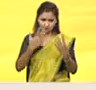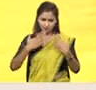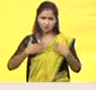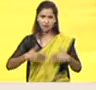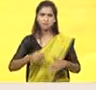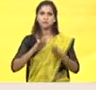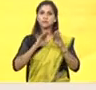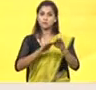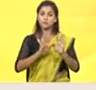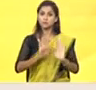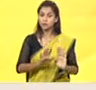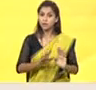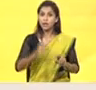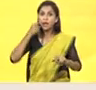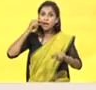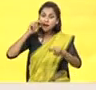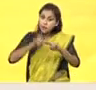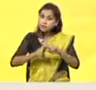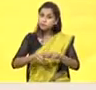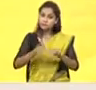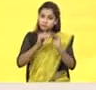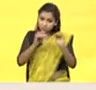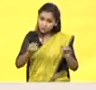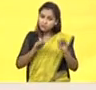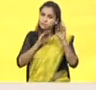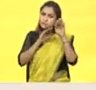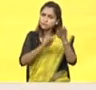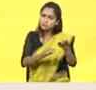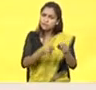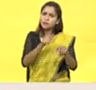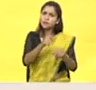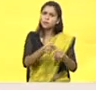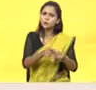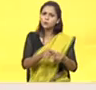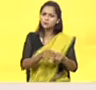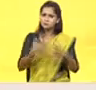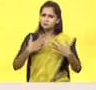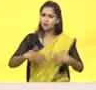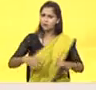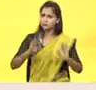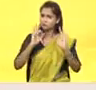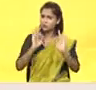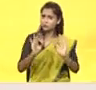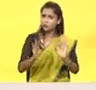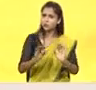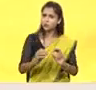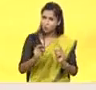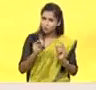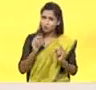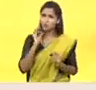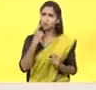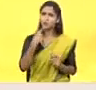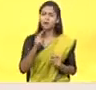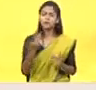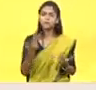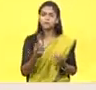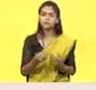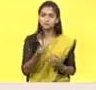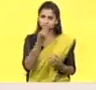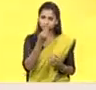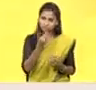है और बच्चों की अच्छी सेहत के लिए जरूरी है कि उन्हें सही पोषण मिलता